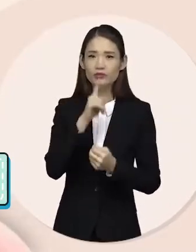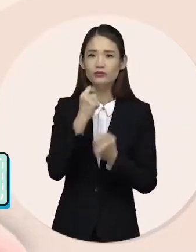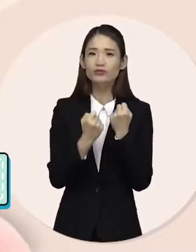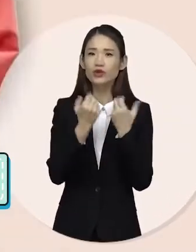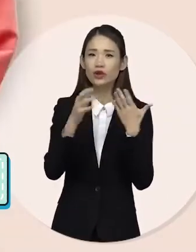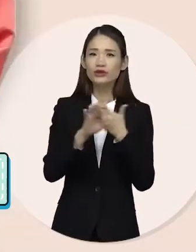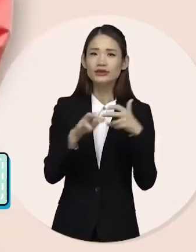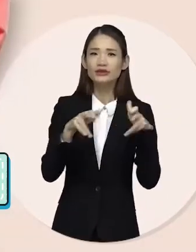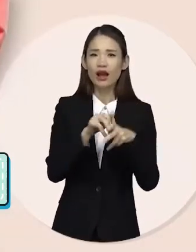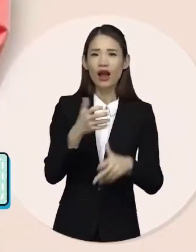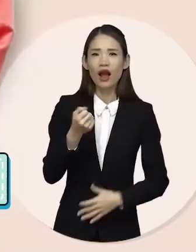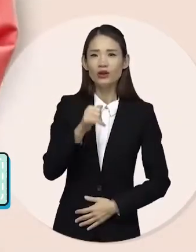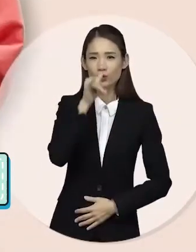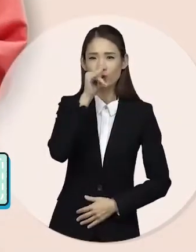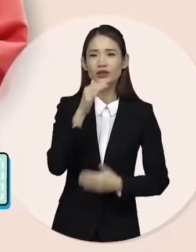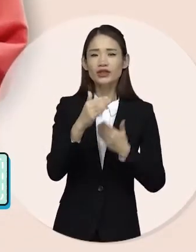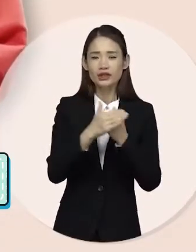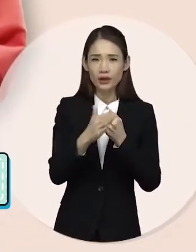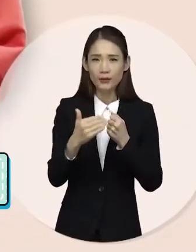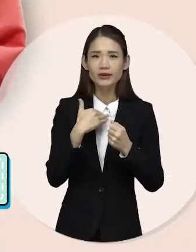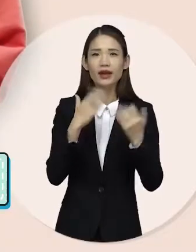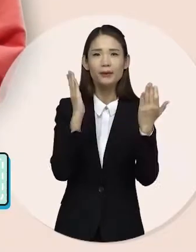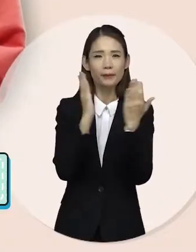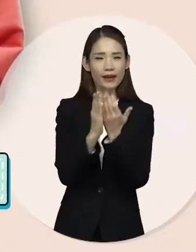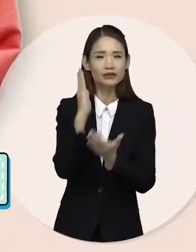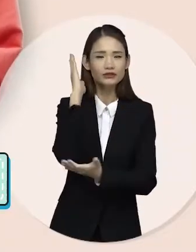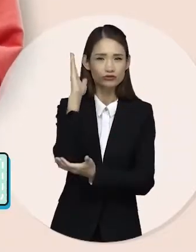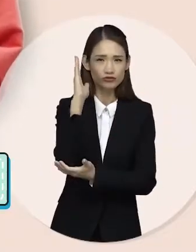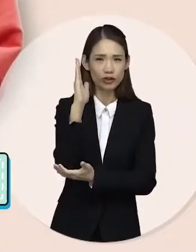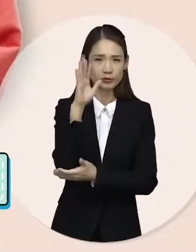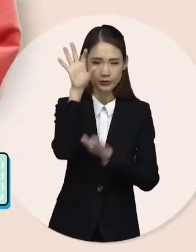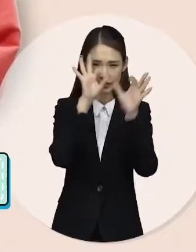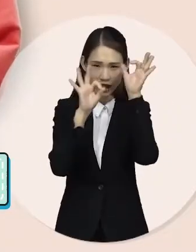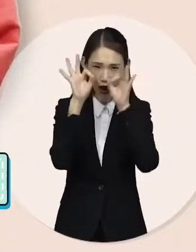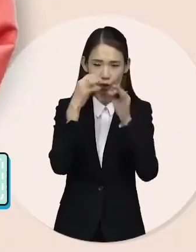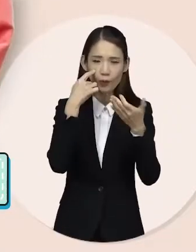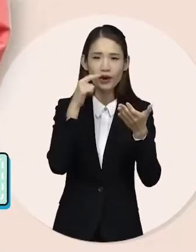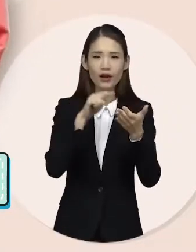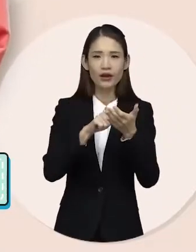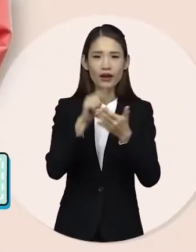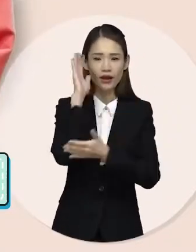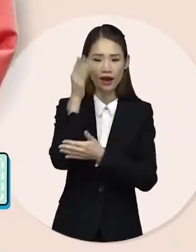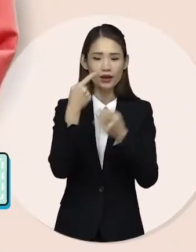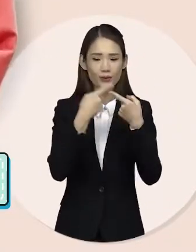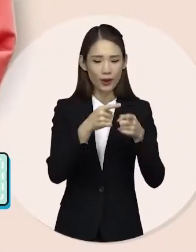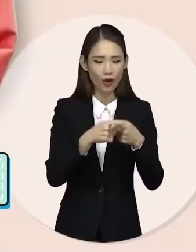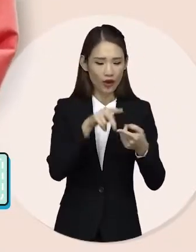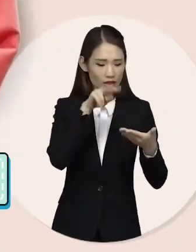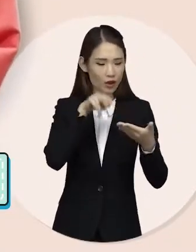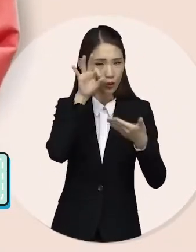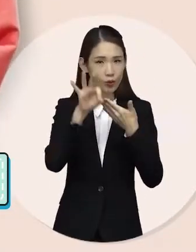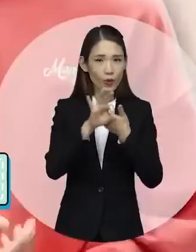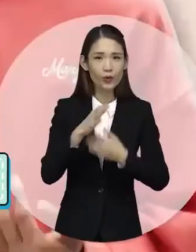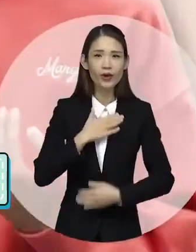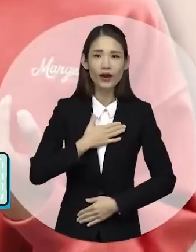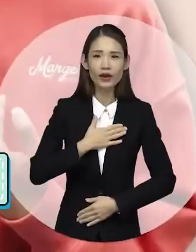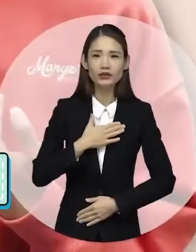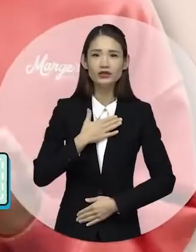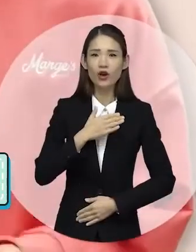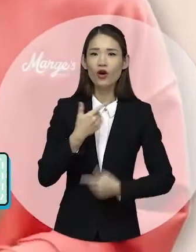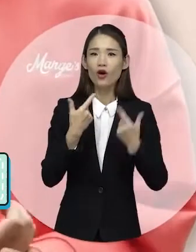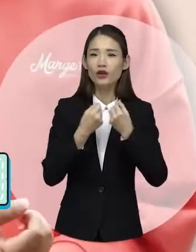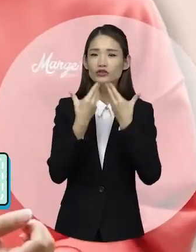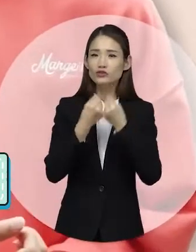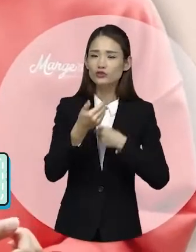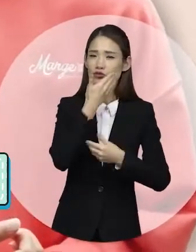무슨 말이냐? 장애가 있다 보면은 나에게 맞는 또 수업을 찾아야 되고 그것들을 강의평가를 통해 알 수가 있어요. 저 같은